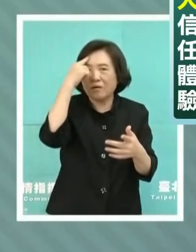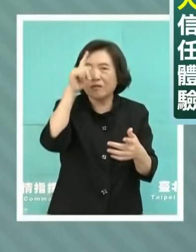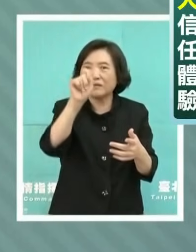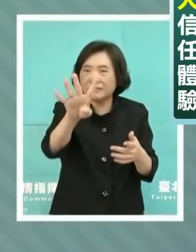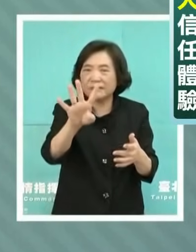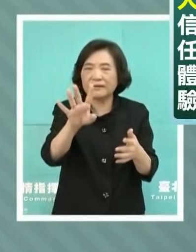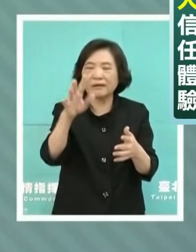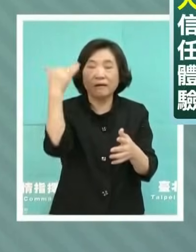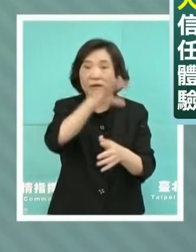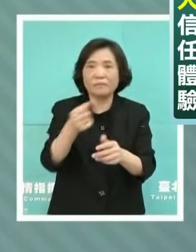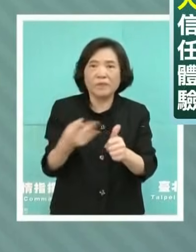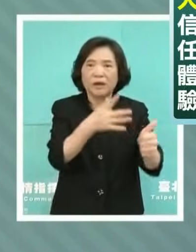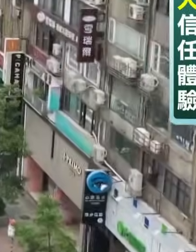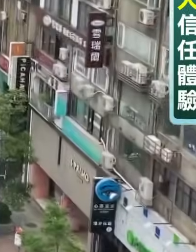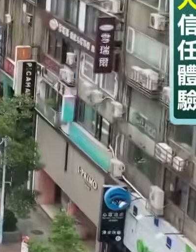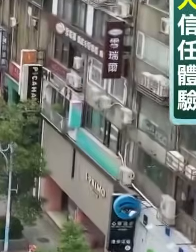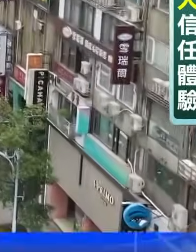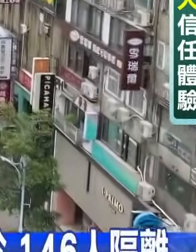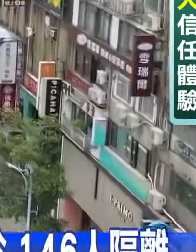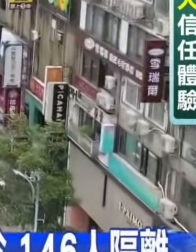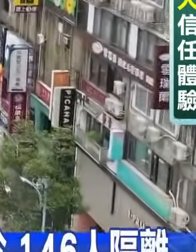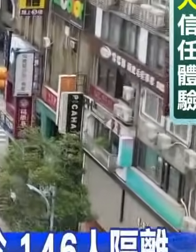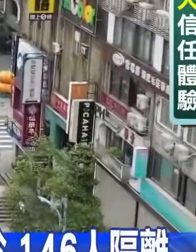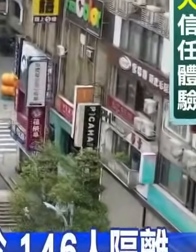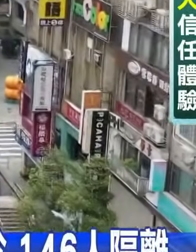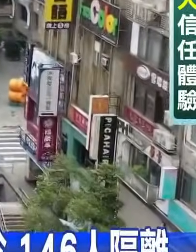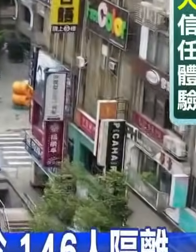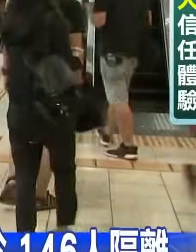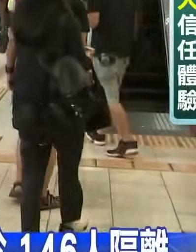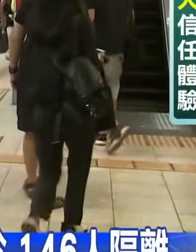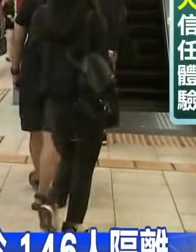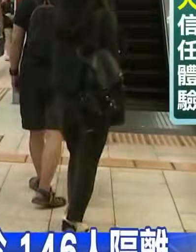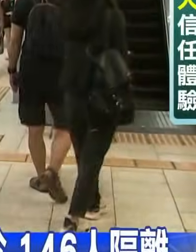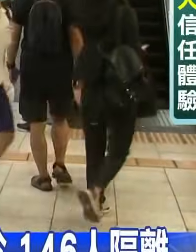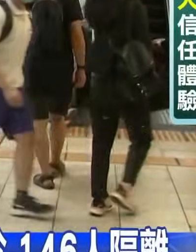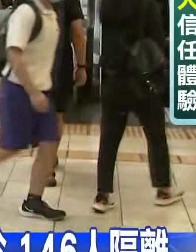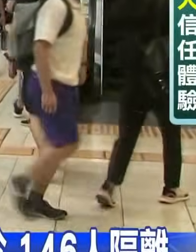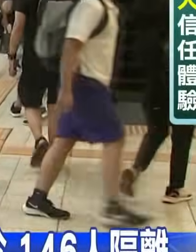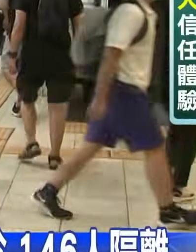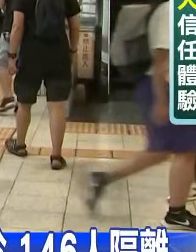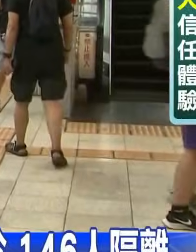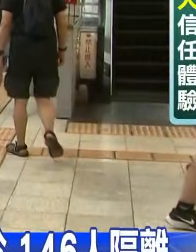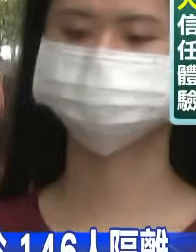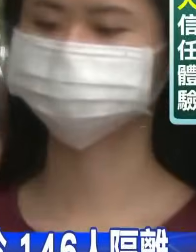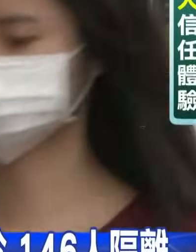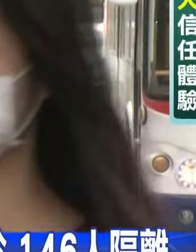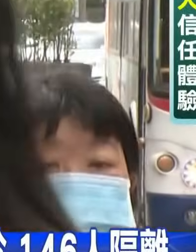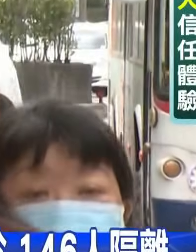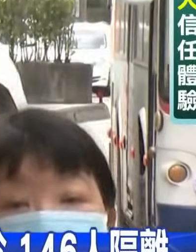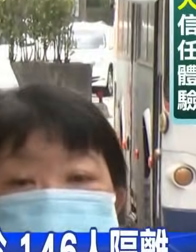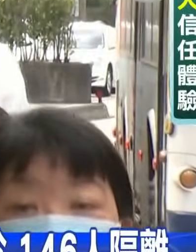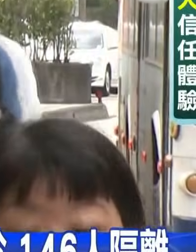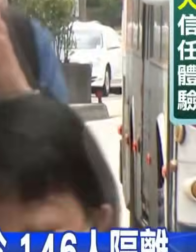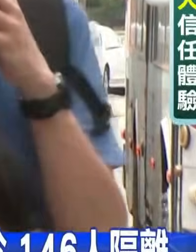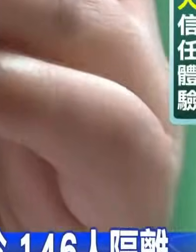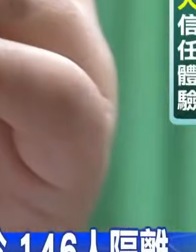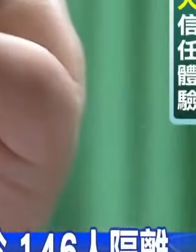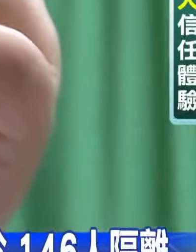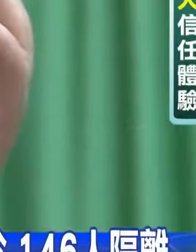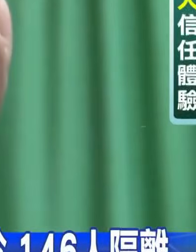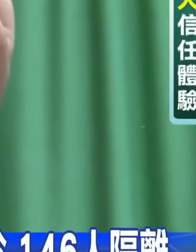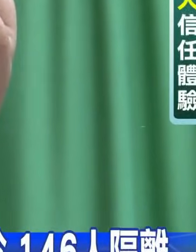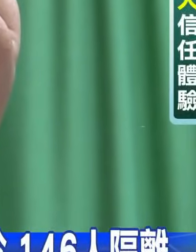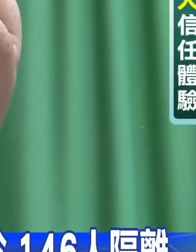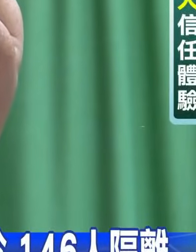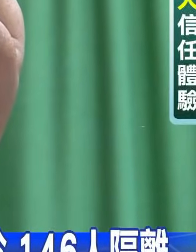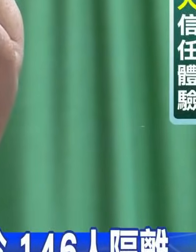天已经症状出现了。 双北沦为疫情重灾区，绿军狂轰台北没做精准疫道，柯文哲反呛快给我疫